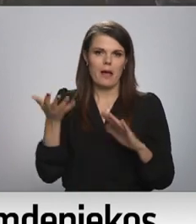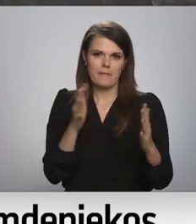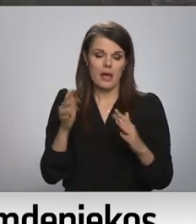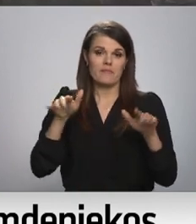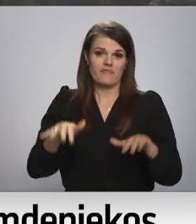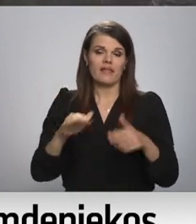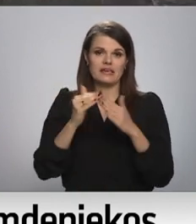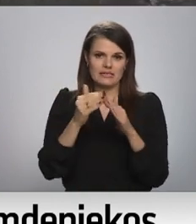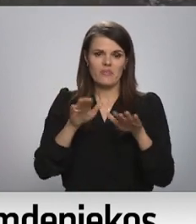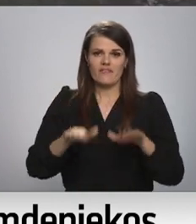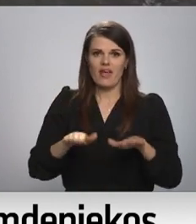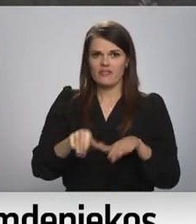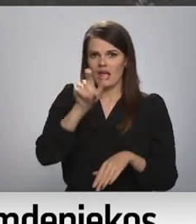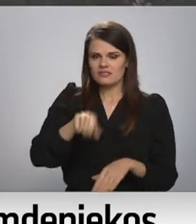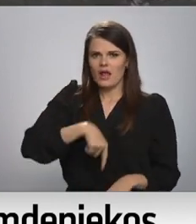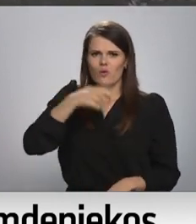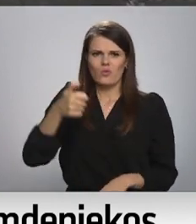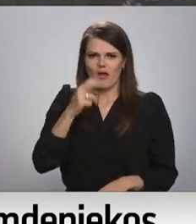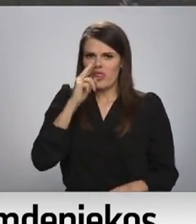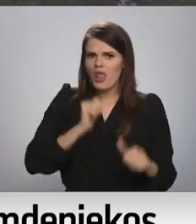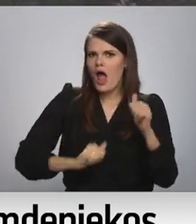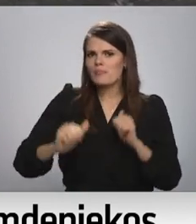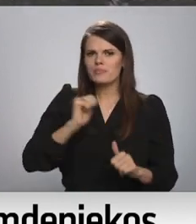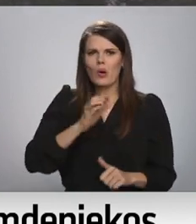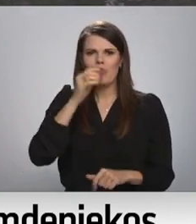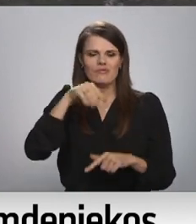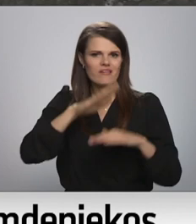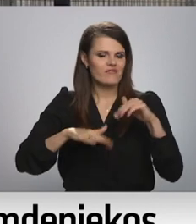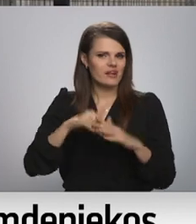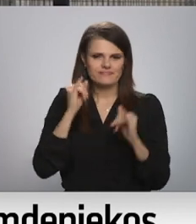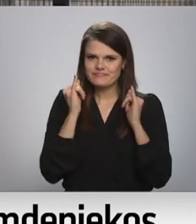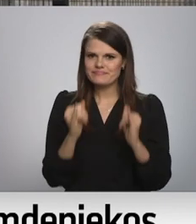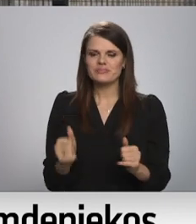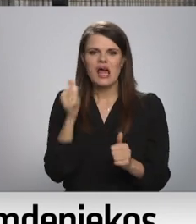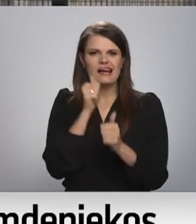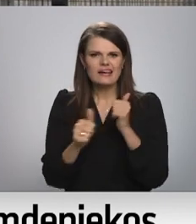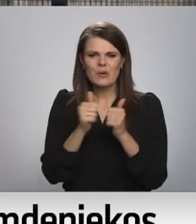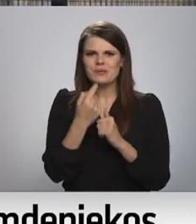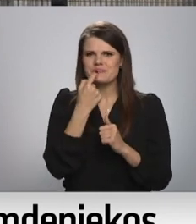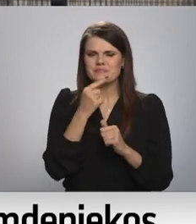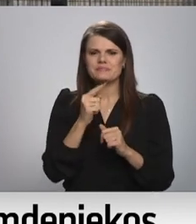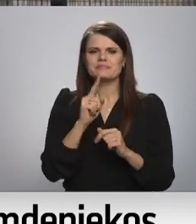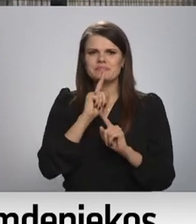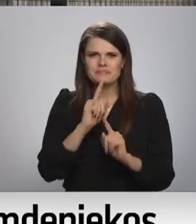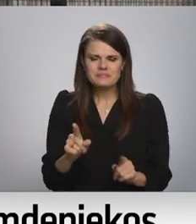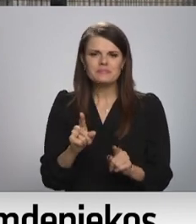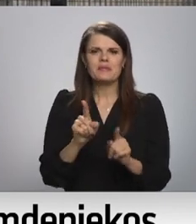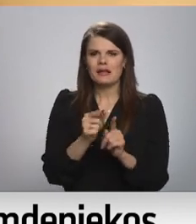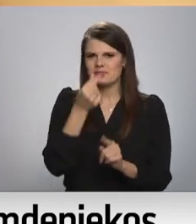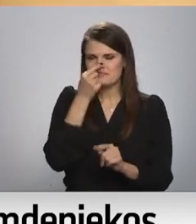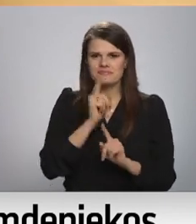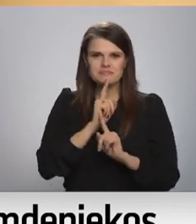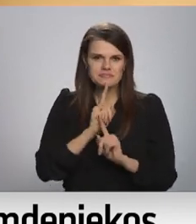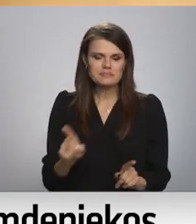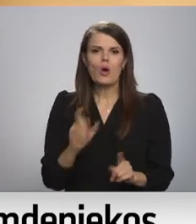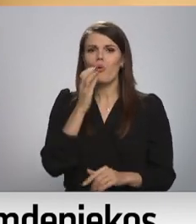Daļa vietējo iedzīvotāju jau vairākus gadus ir neapmierināta ar dzeramā ūdens kvalitāti, kuram regulāri ir specifiska smaka un nepatīkama garša.